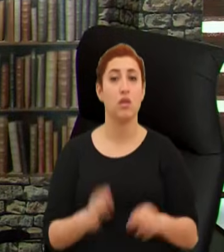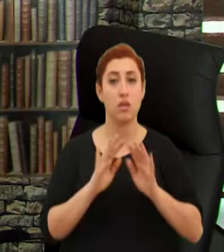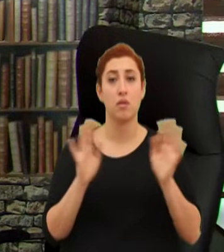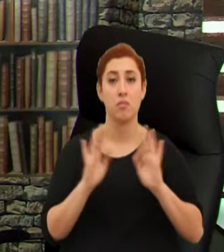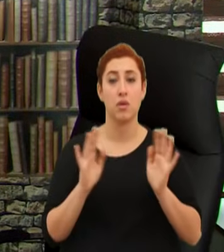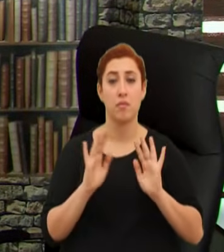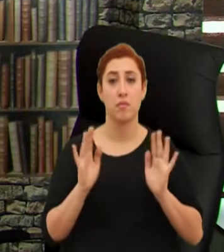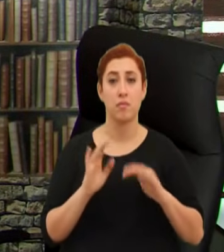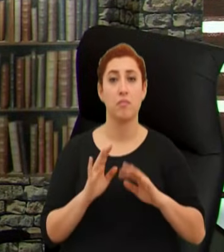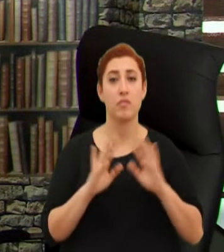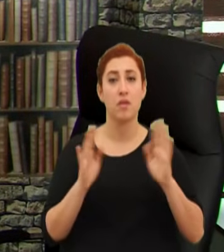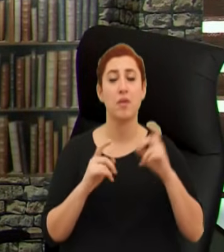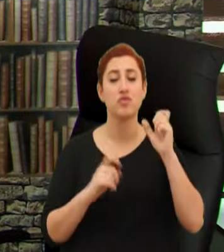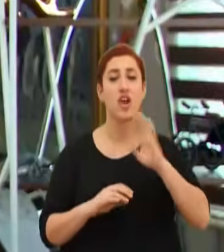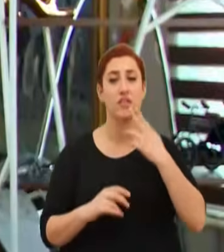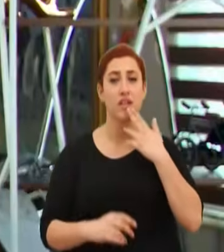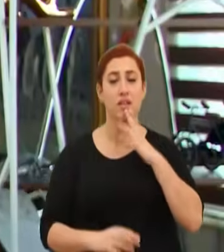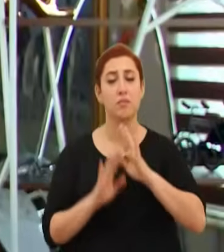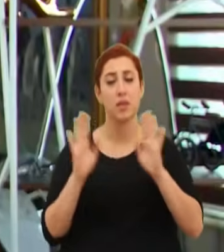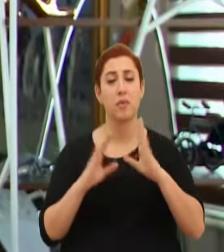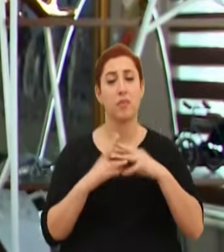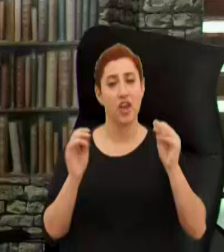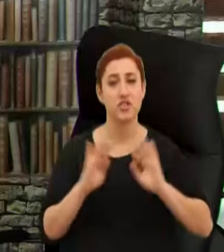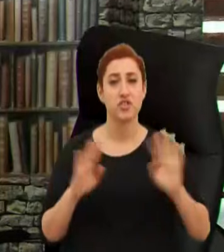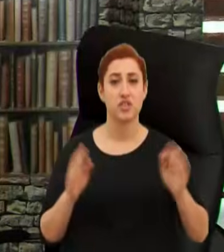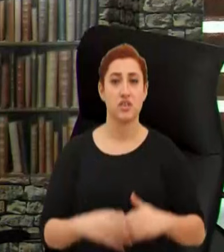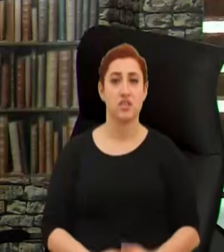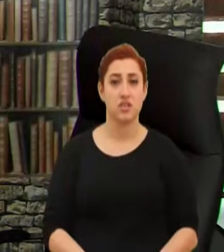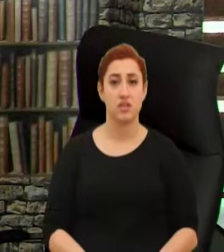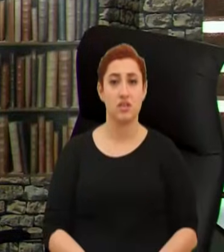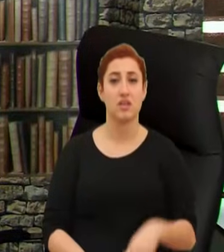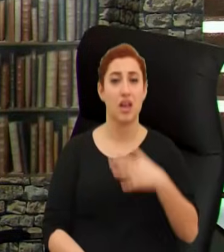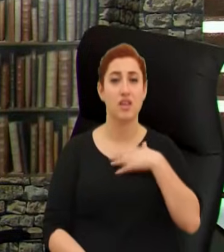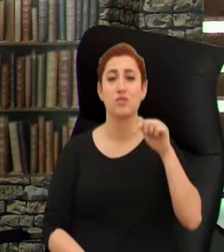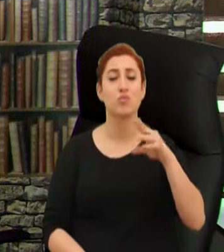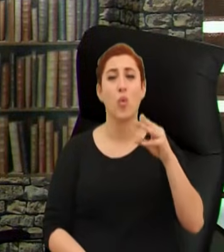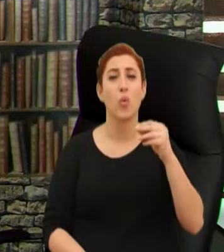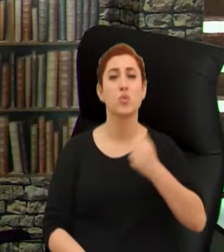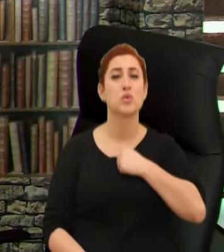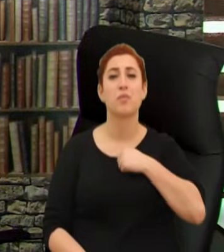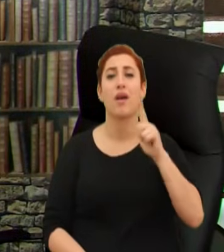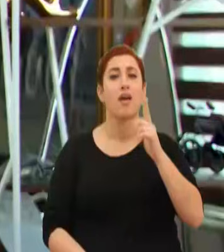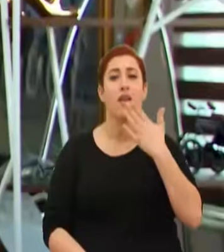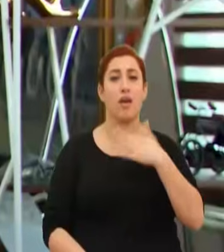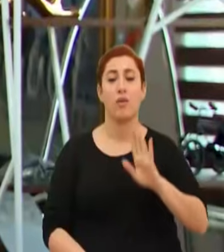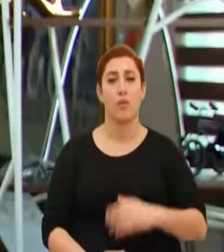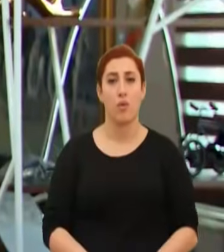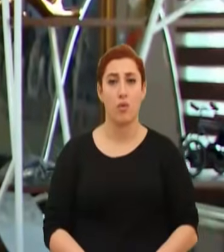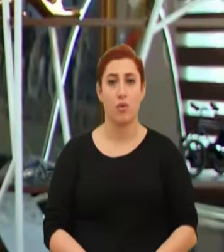Tamam. Tamam Cavidan Hanım, tamam geçti. Kendinizi bu kadar üzmenize gerek